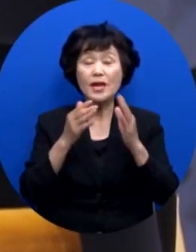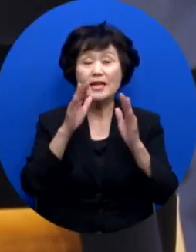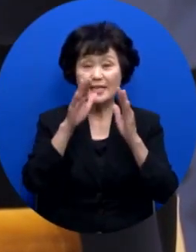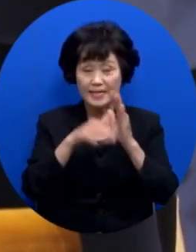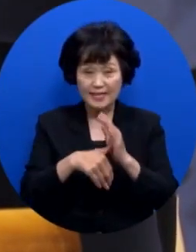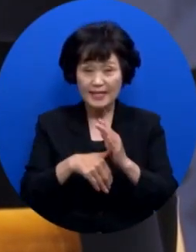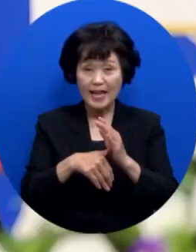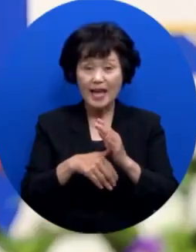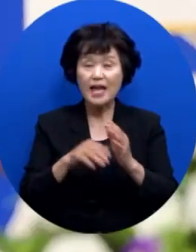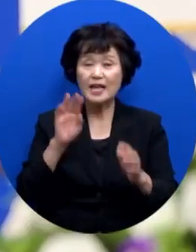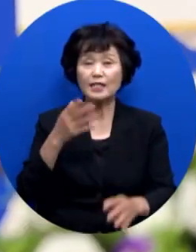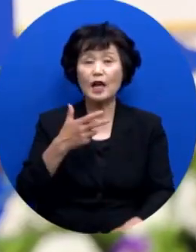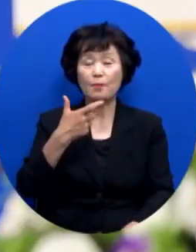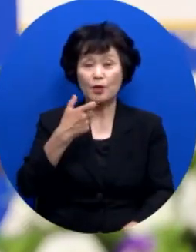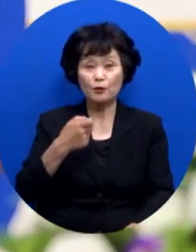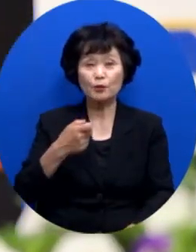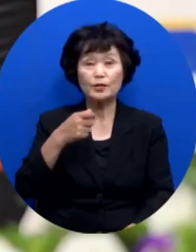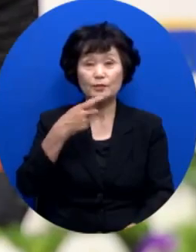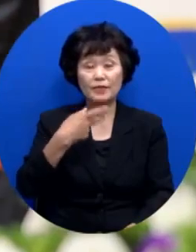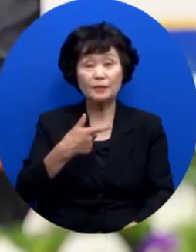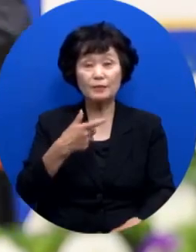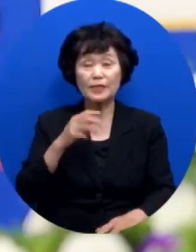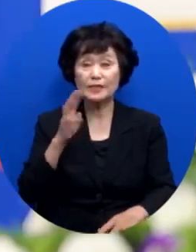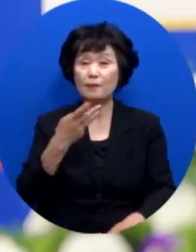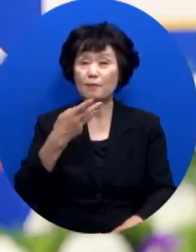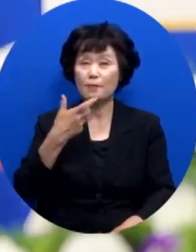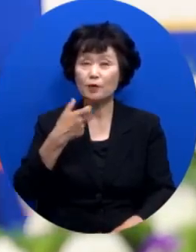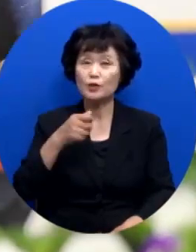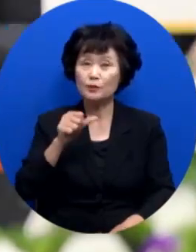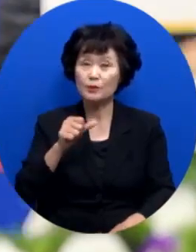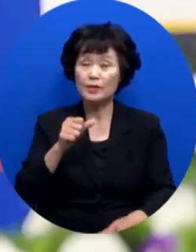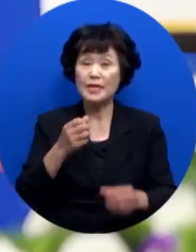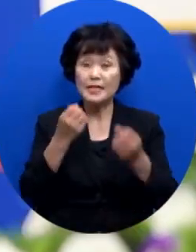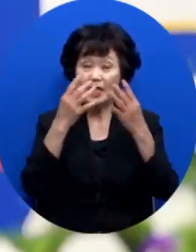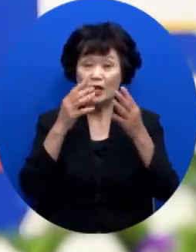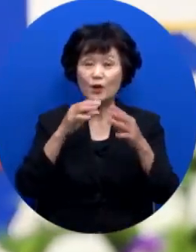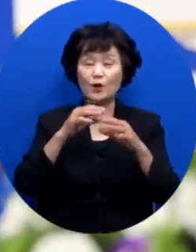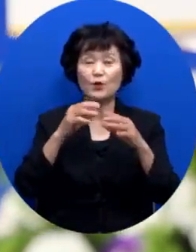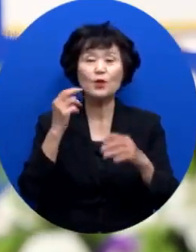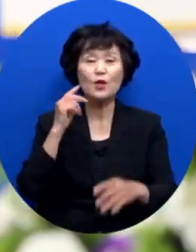전체 456표 중 305표를 얻어 새 감독에 당선됐습니다.